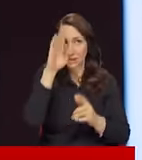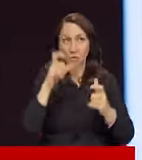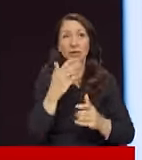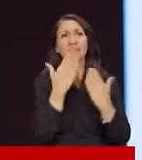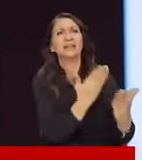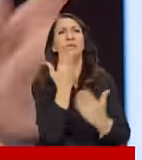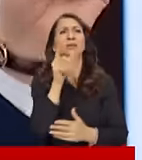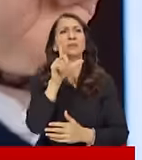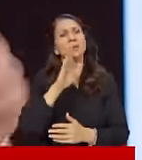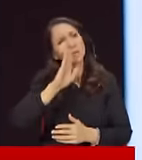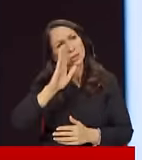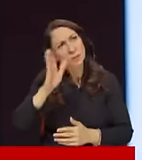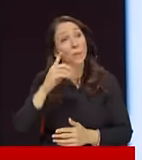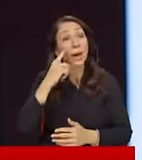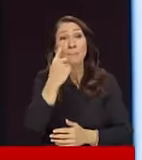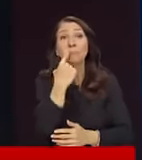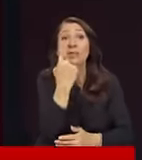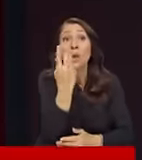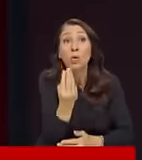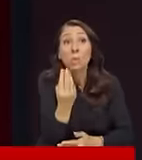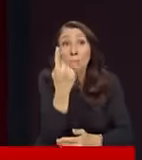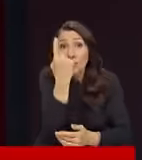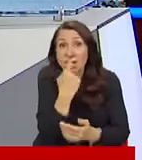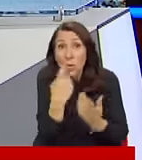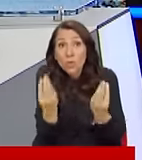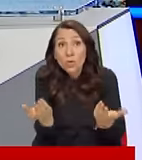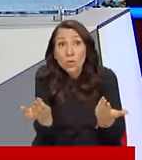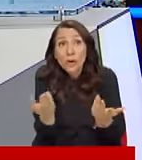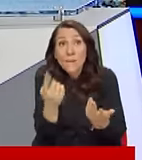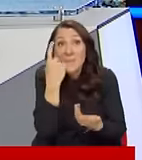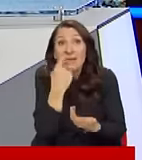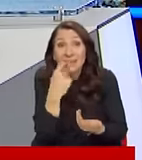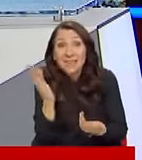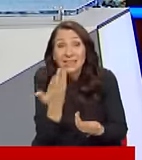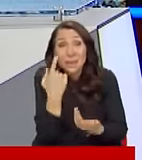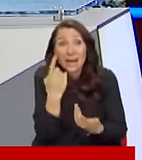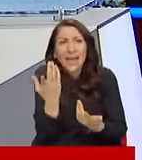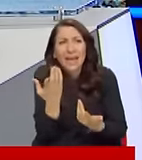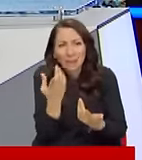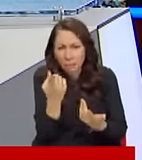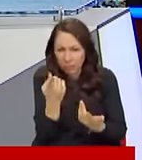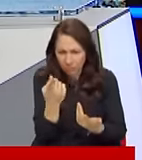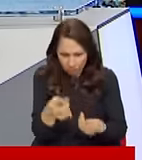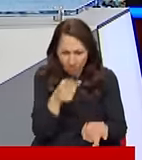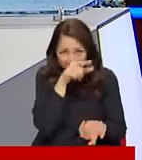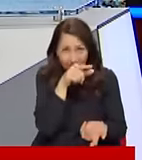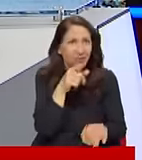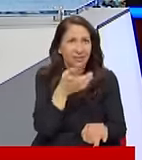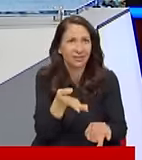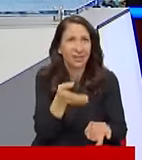Ders vermeli yani. Gitsin geri. Bakın daha bir sene oldu. Bir sene oldu ya. Bir yıl geçti bakın neredeyse. Bir iki ay sonra bir yıl